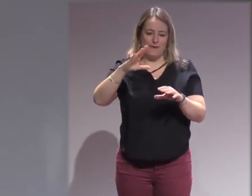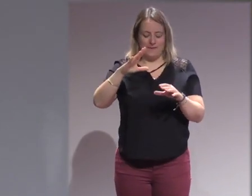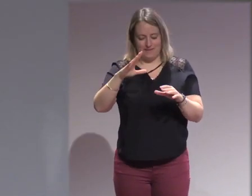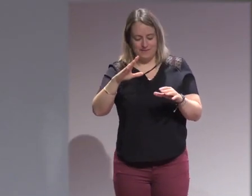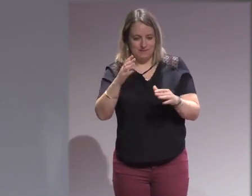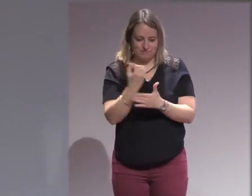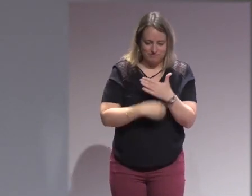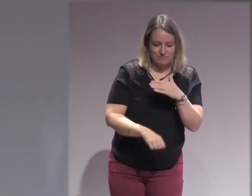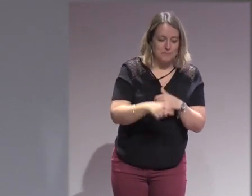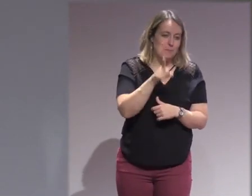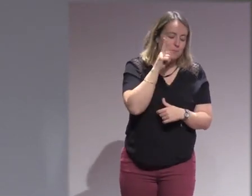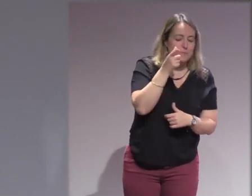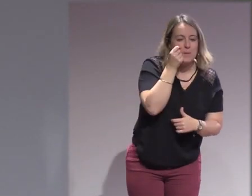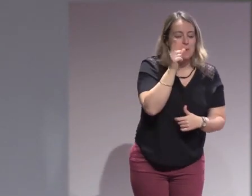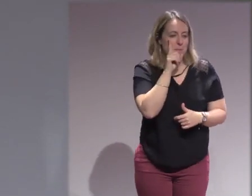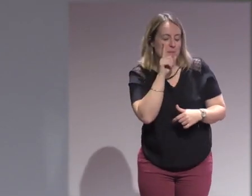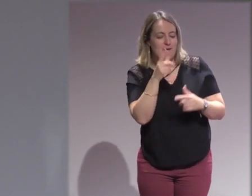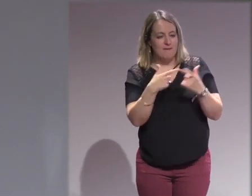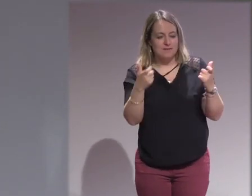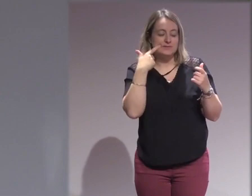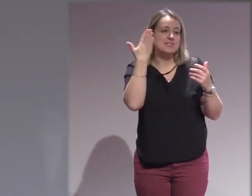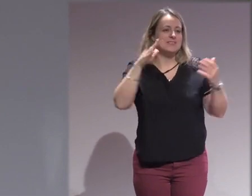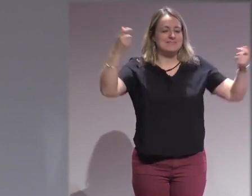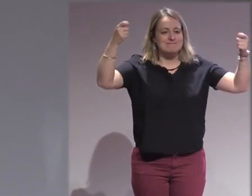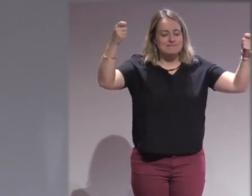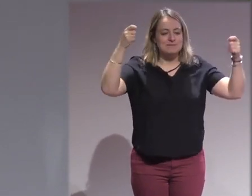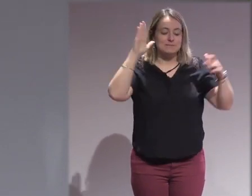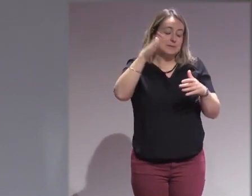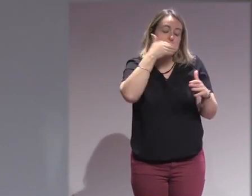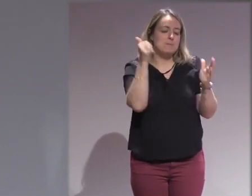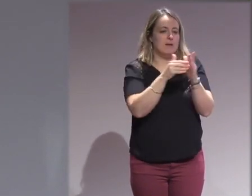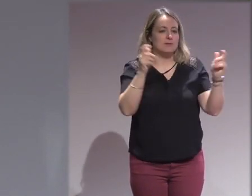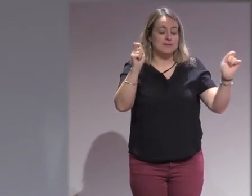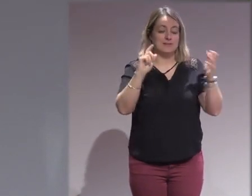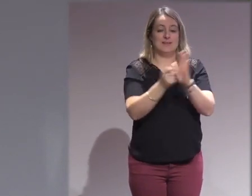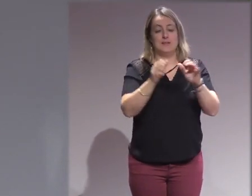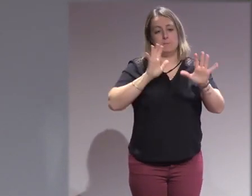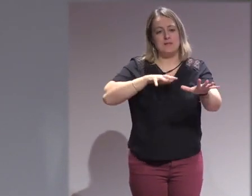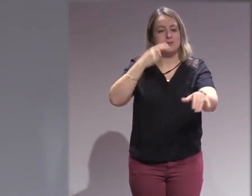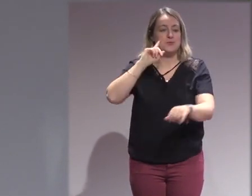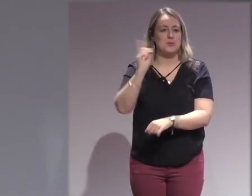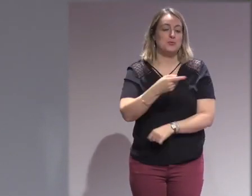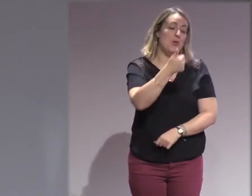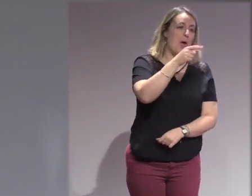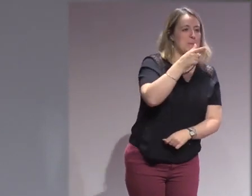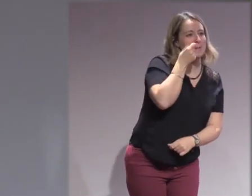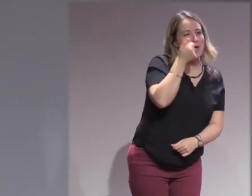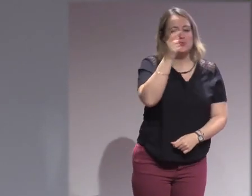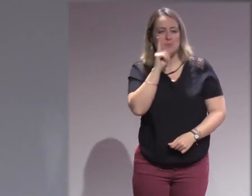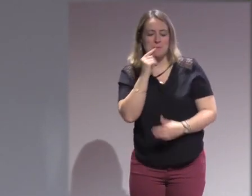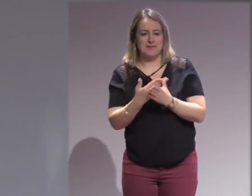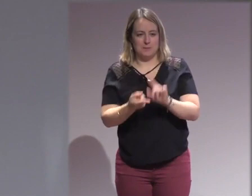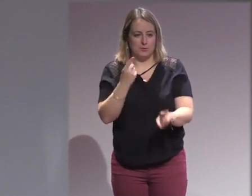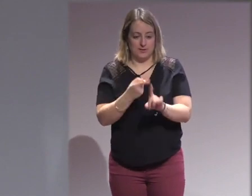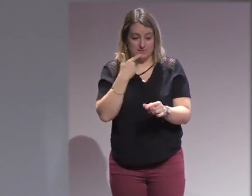avec donc le slogan qui caricature ça le mieux possible, c'est celui de la Manif pour tous, hein, c'est un papa, une maman. L'idée